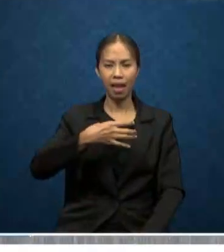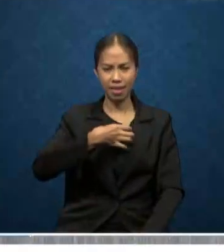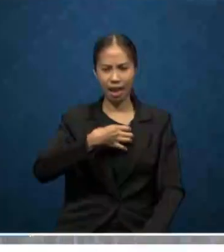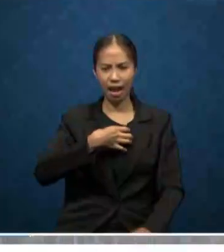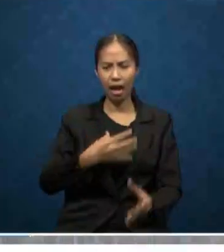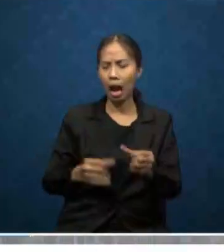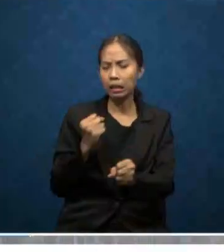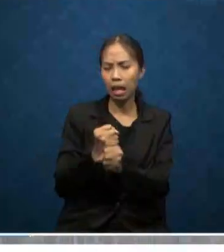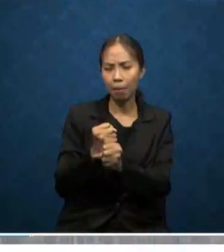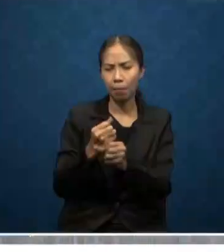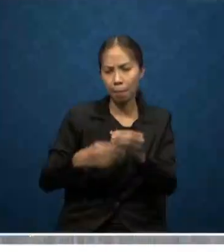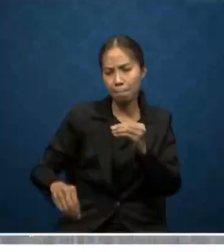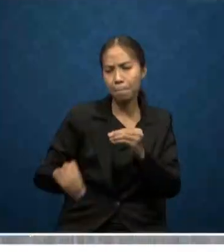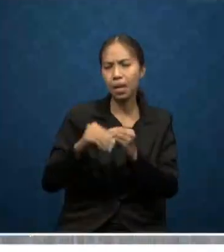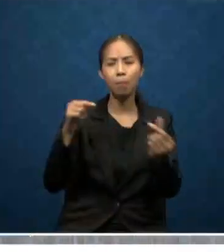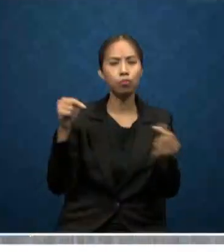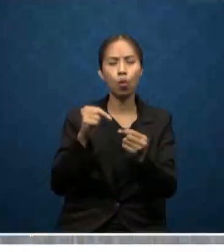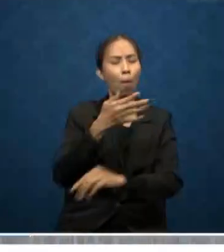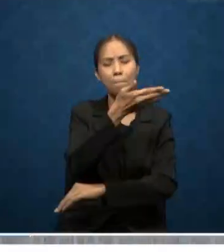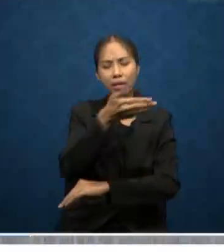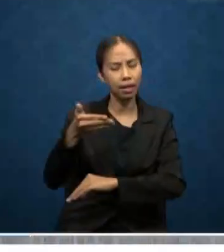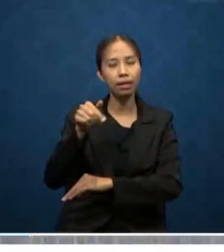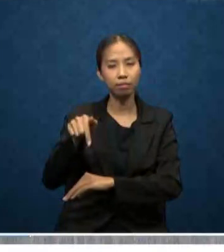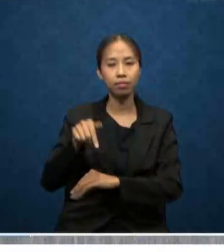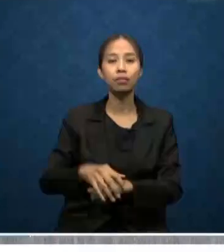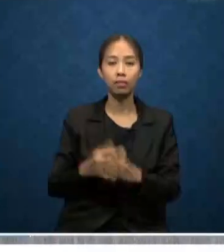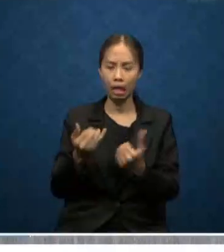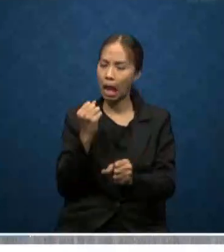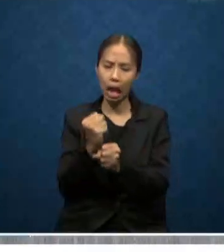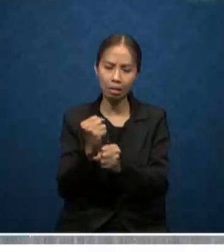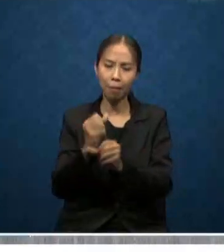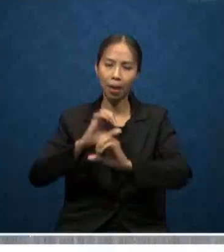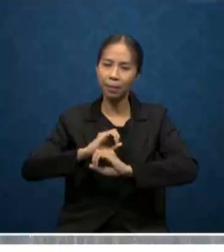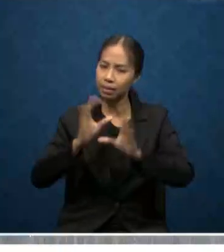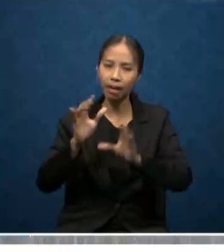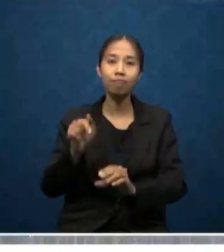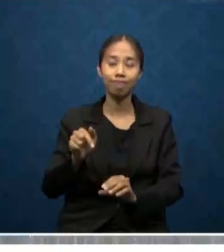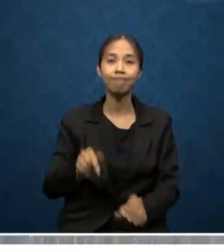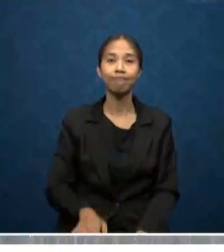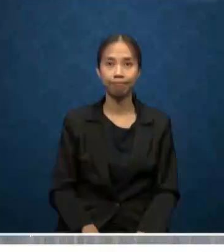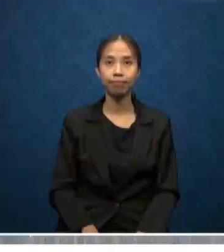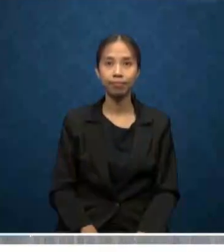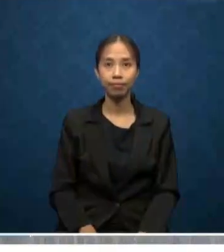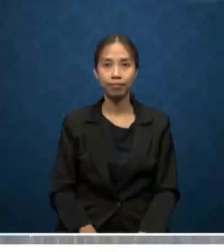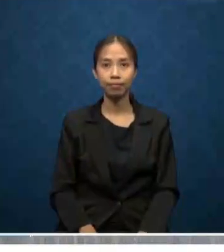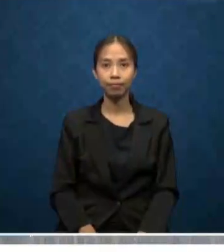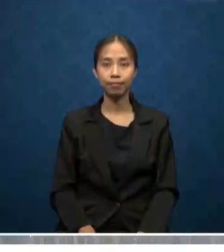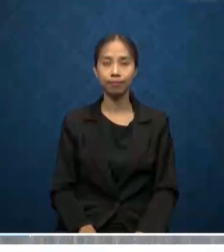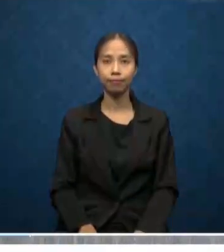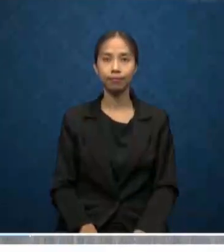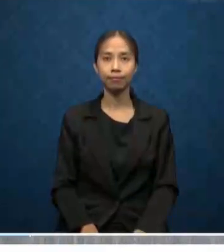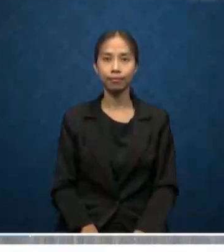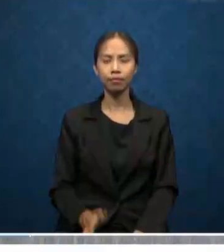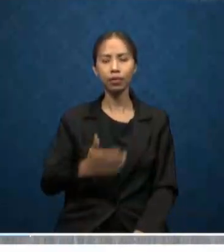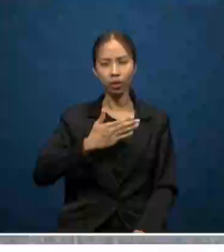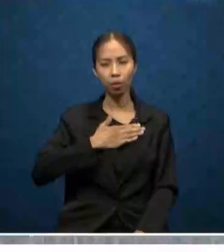าตินะครับเป็นวาระแห่งชาติแล้วก็ให้เป็นรูปธรรมที่จับต้องได้อันนี้ก็